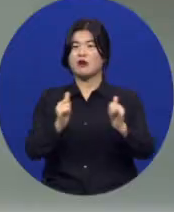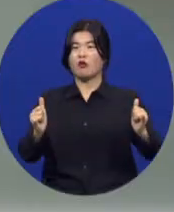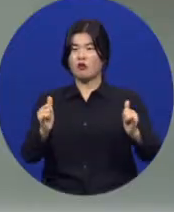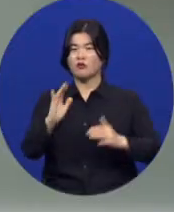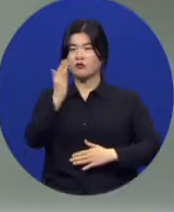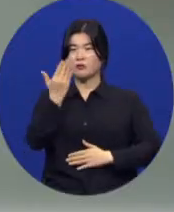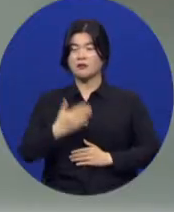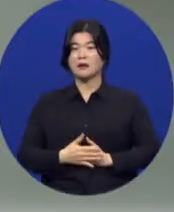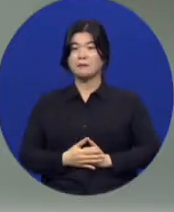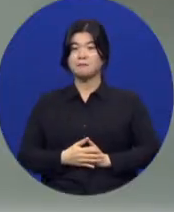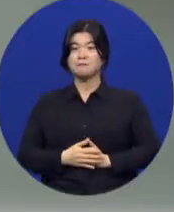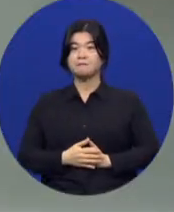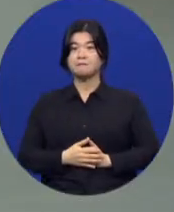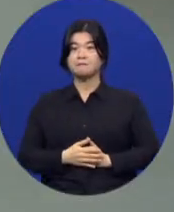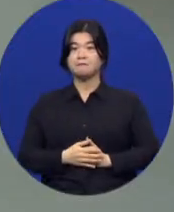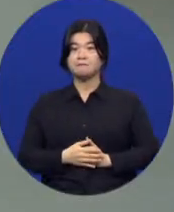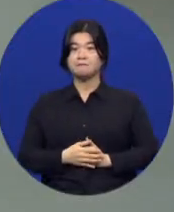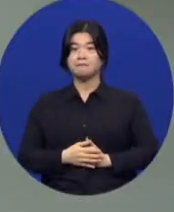기록했습니다